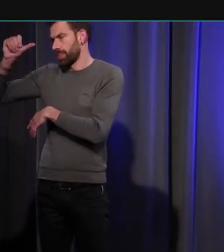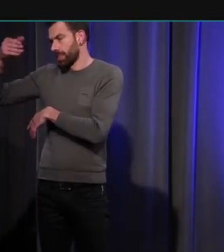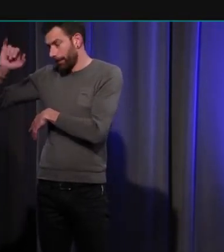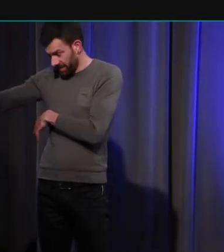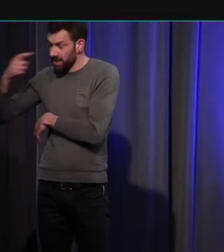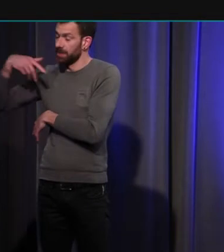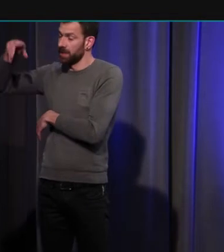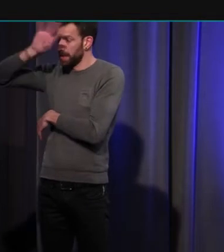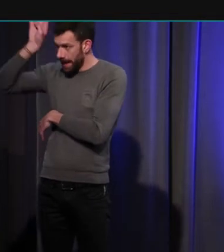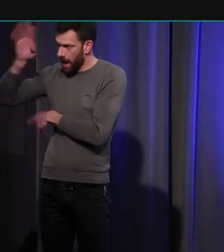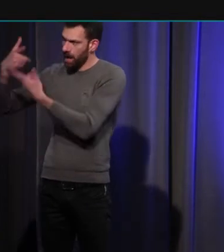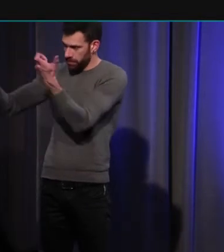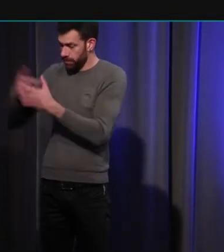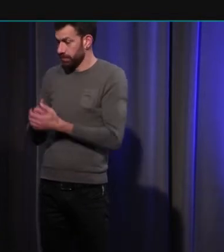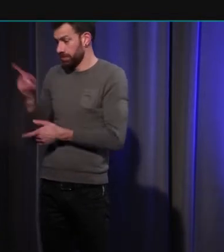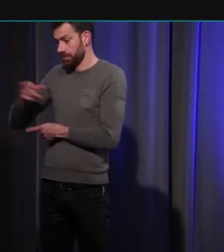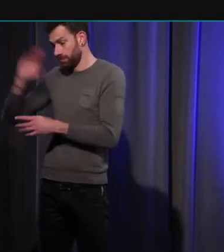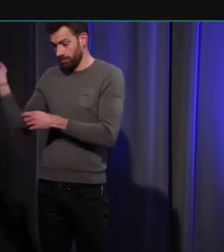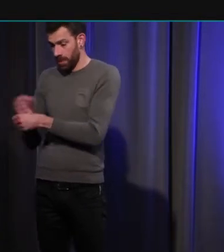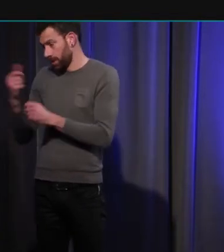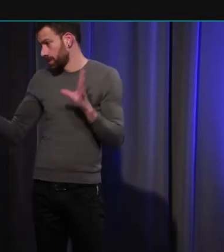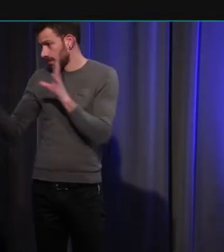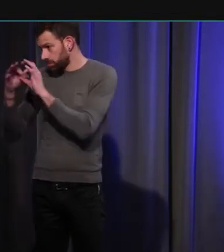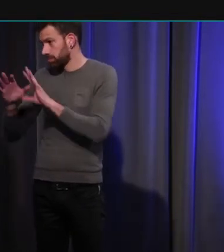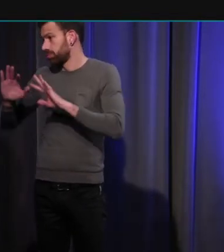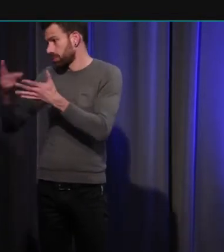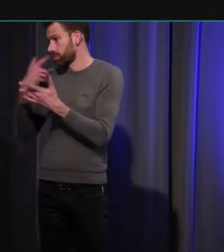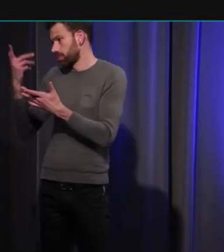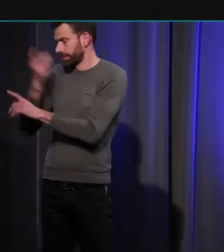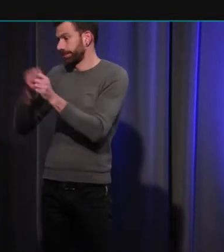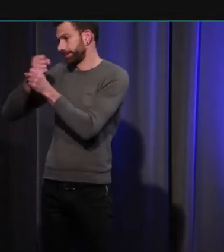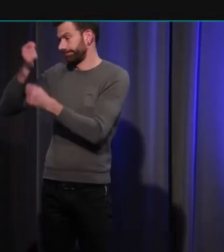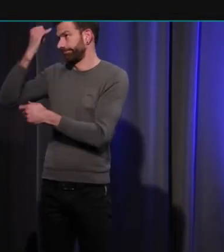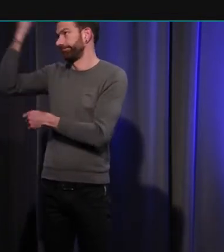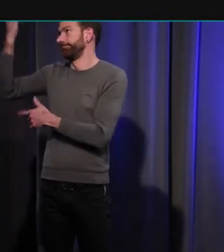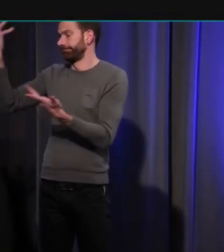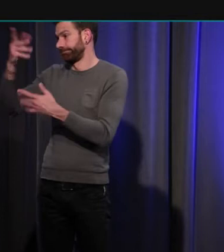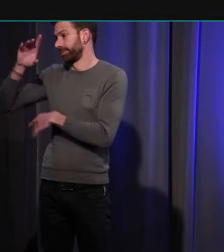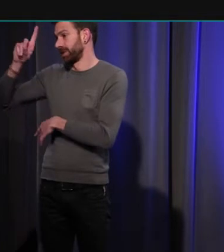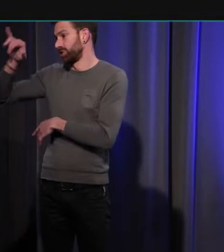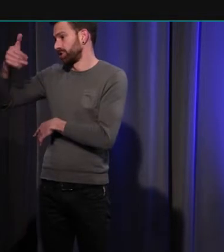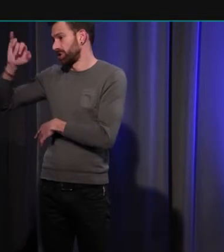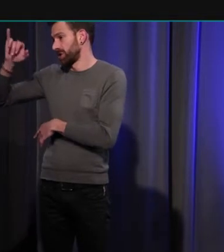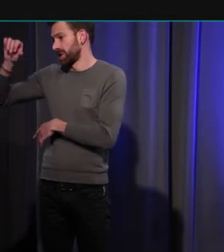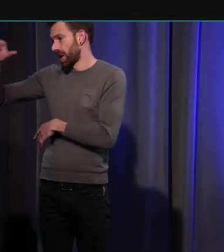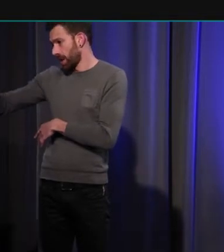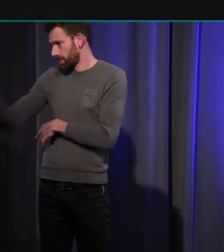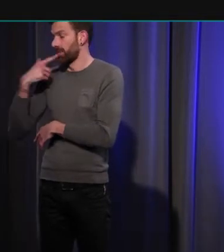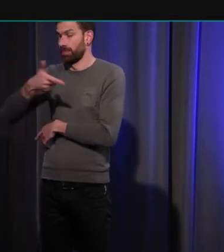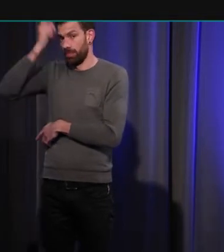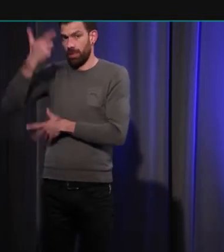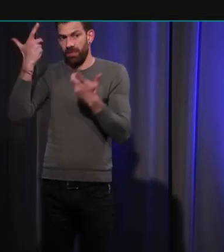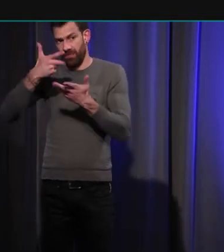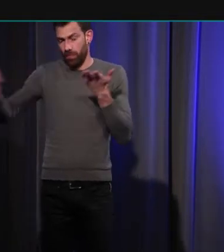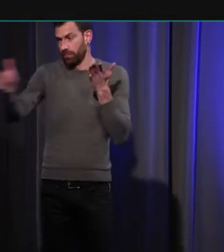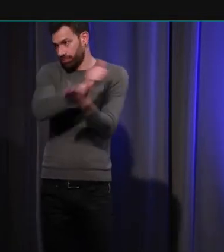réussi à dépasser cette différence en développant effectivement l'idée de djihad on va se débarrasser de ces latin et ça